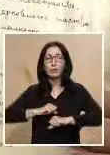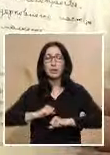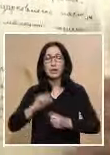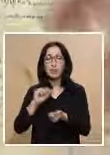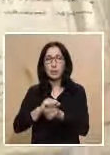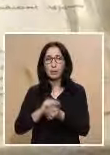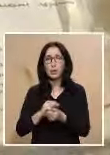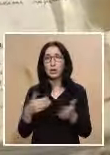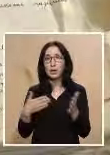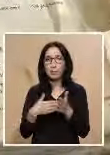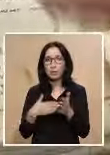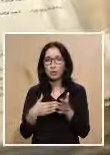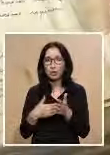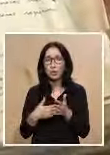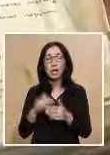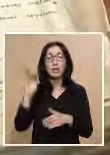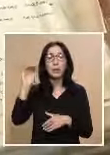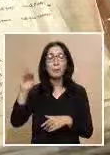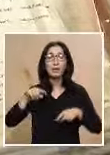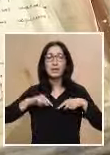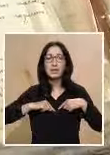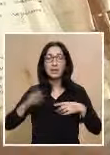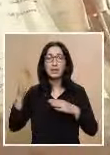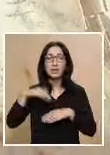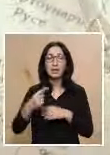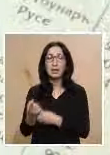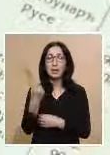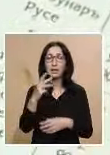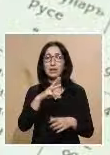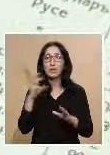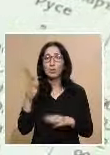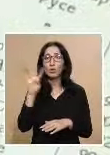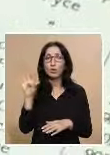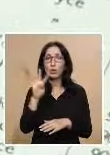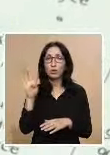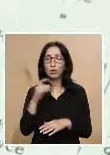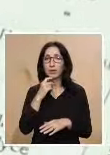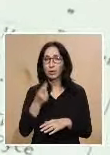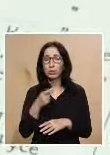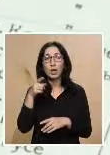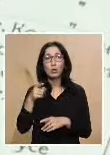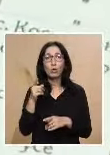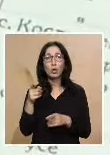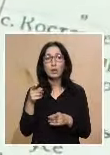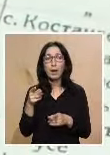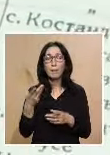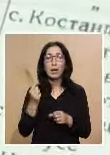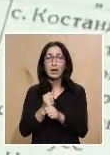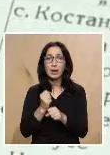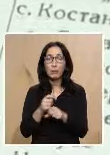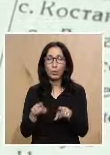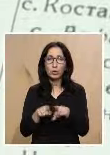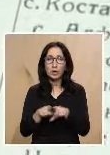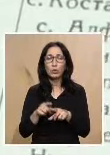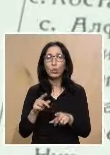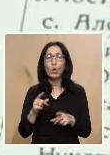на печата, е причина да бъде съден след 1944 година. Той там работи